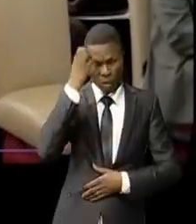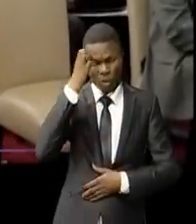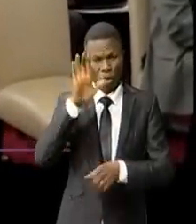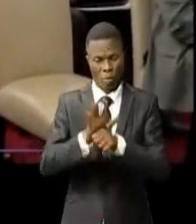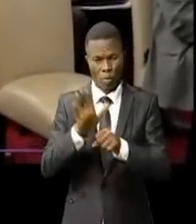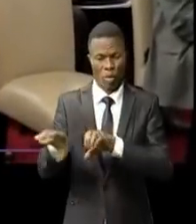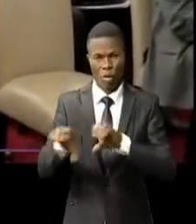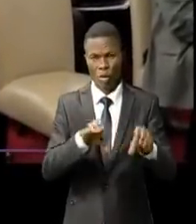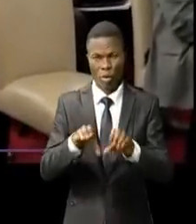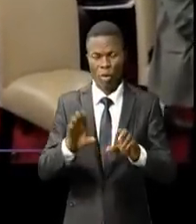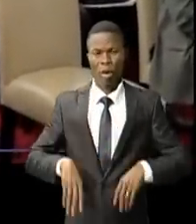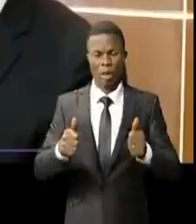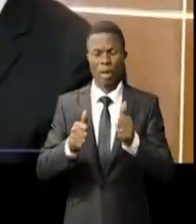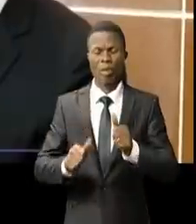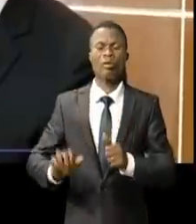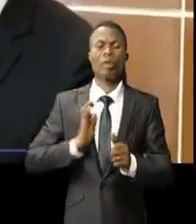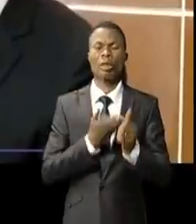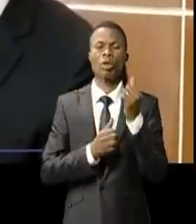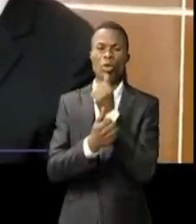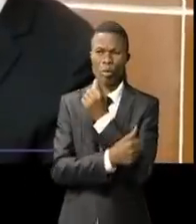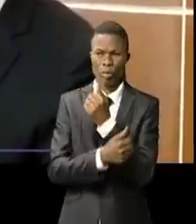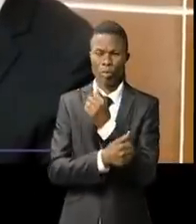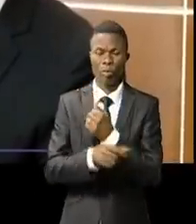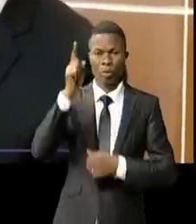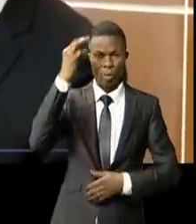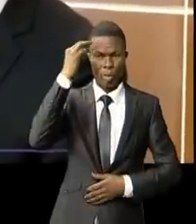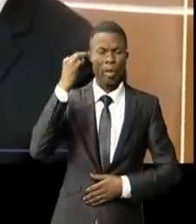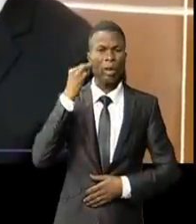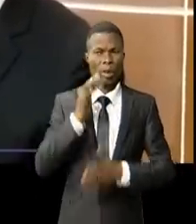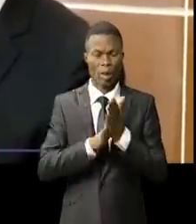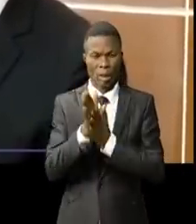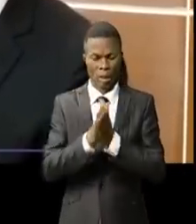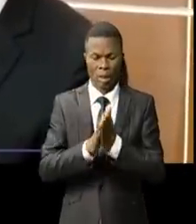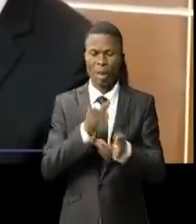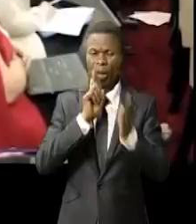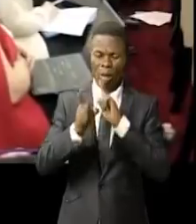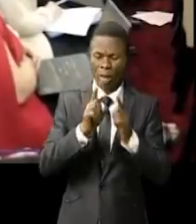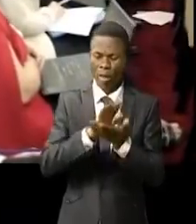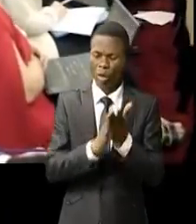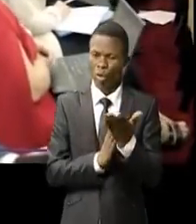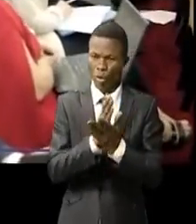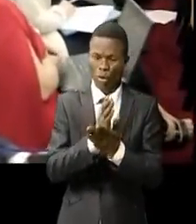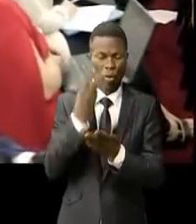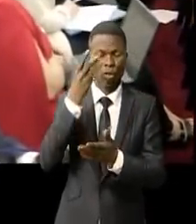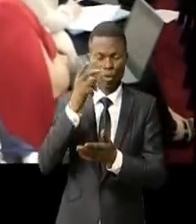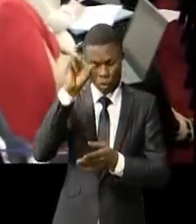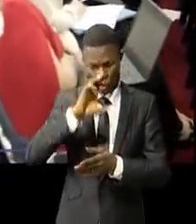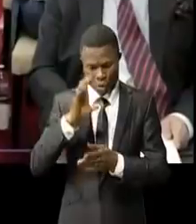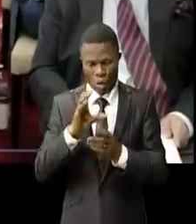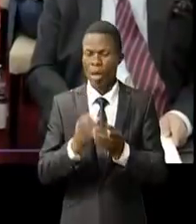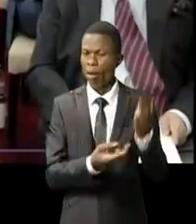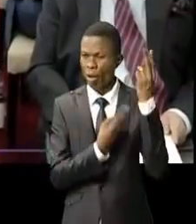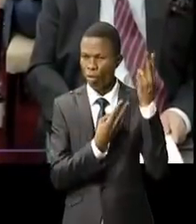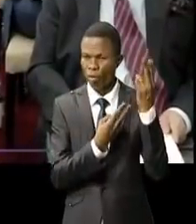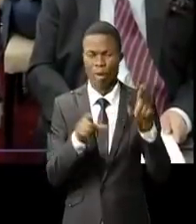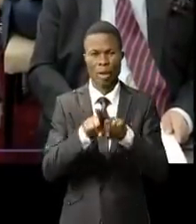divers secteurs de la vie nationale. Les chefs de l'exécutif national souhaitent que ces échanges soient fructueux et visent la recherche du plus-value,